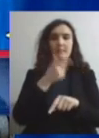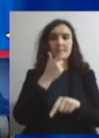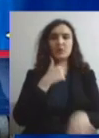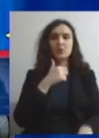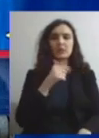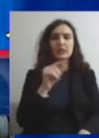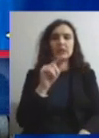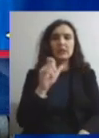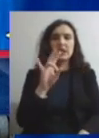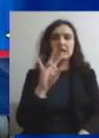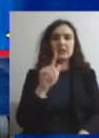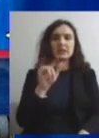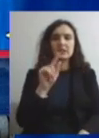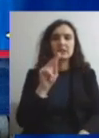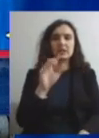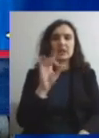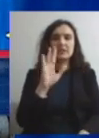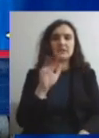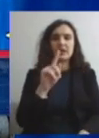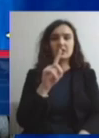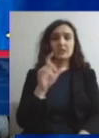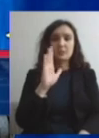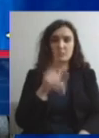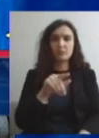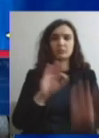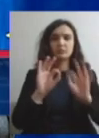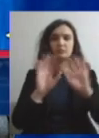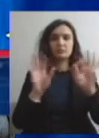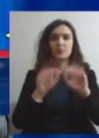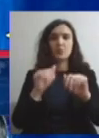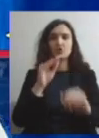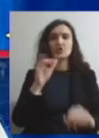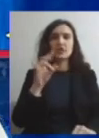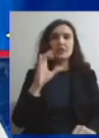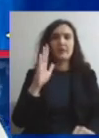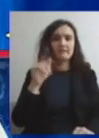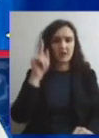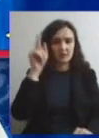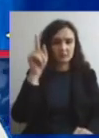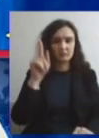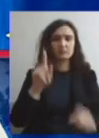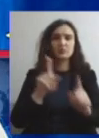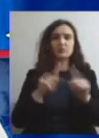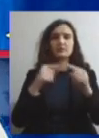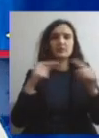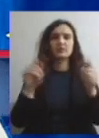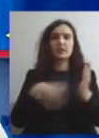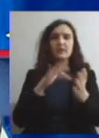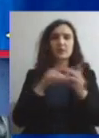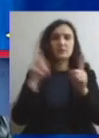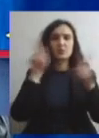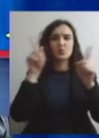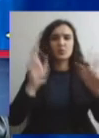ბატონთეგის ცერცვაძეს ექნება განხილვები, როგორც ჟენევის, ასევე სხვადასხვა ქვეყნის